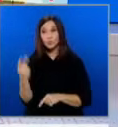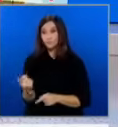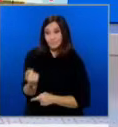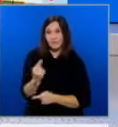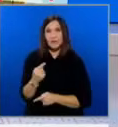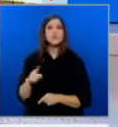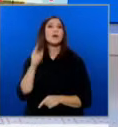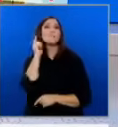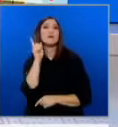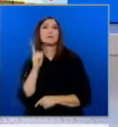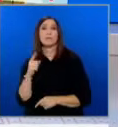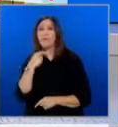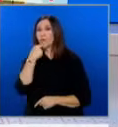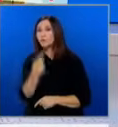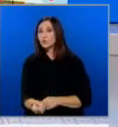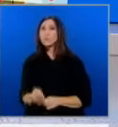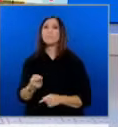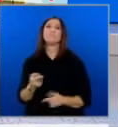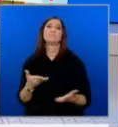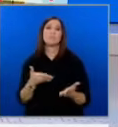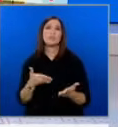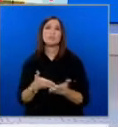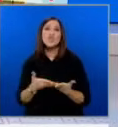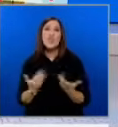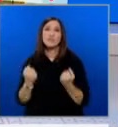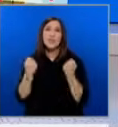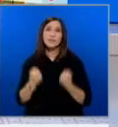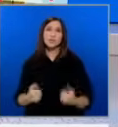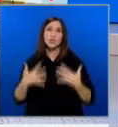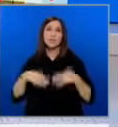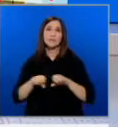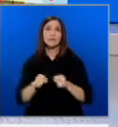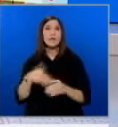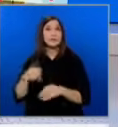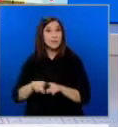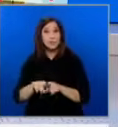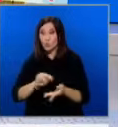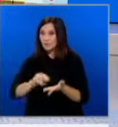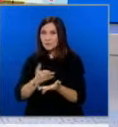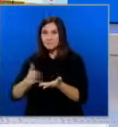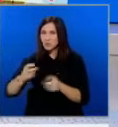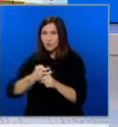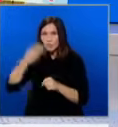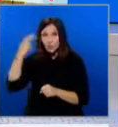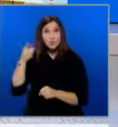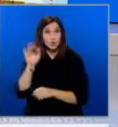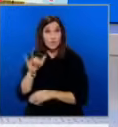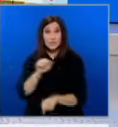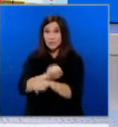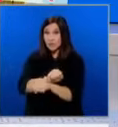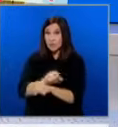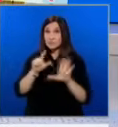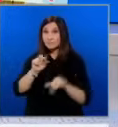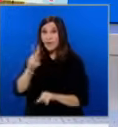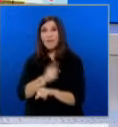го привлече към наказателна отговорност за причиняване на тежка телесна повреда. След като бъде изписан от болницата, той ще бъде задържан